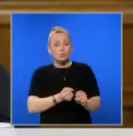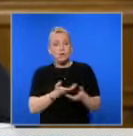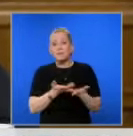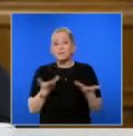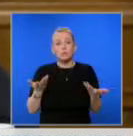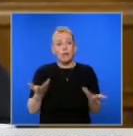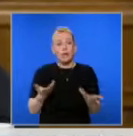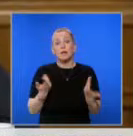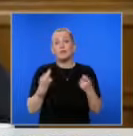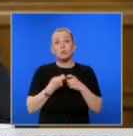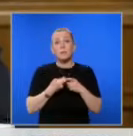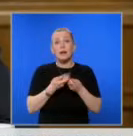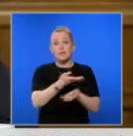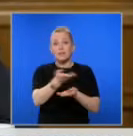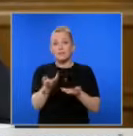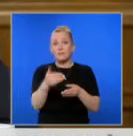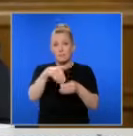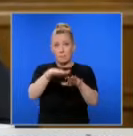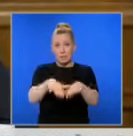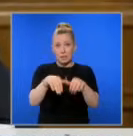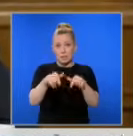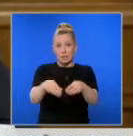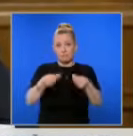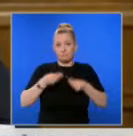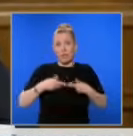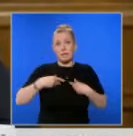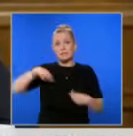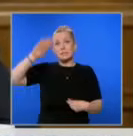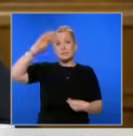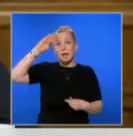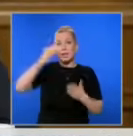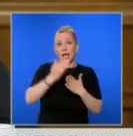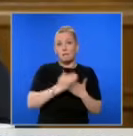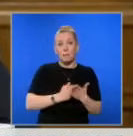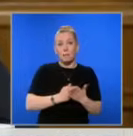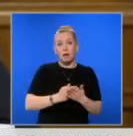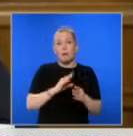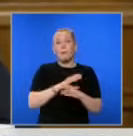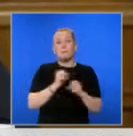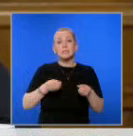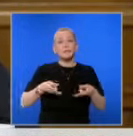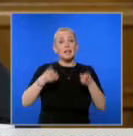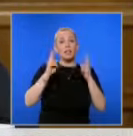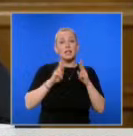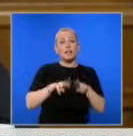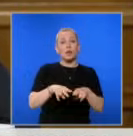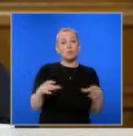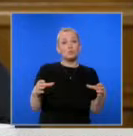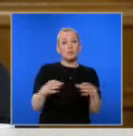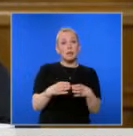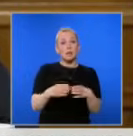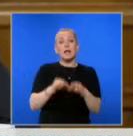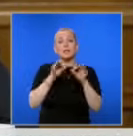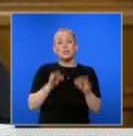тя. Каквато вие направите в парламента, аз се изпълнявам. Но без решение на Народното събрание,